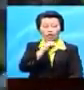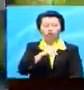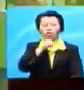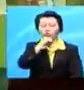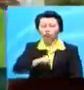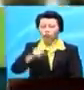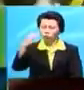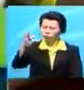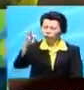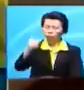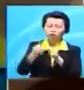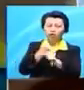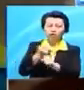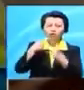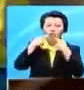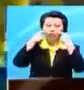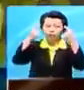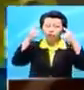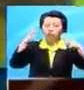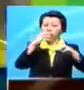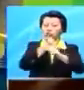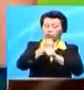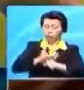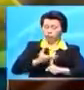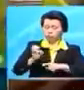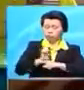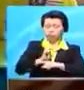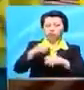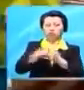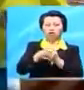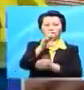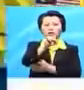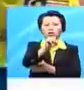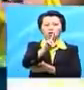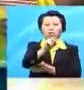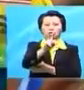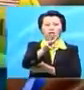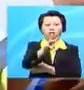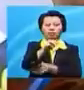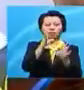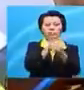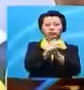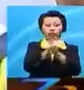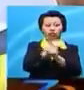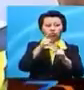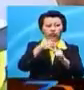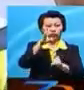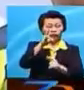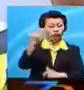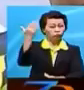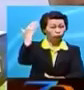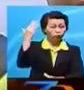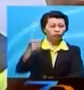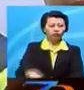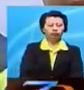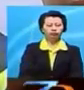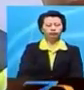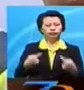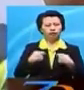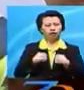berusia 19 tahun itu berjaya meraih pingat emas dalam Sukma Sarawak Julai lalu. Saya tidak ada masalah sebab